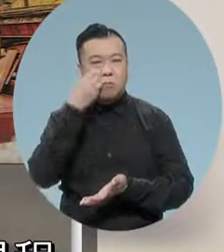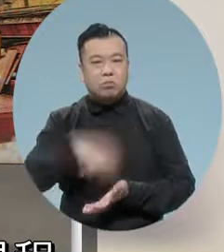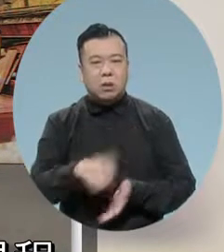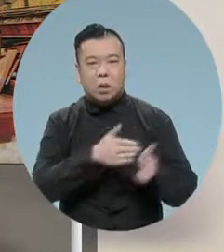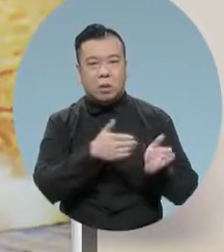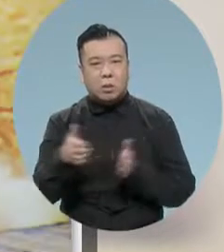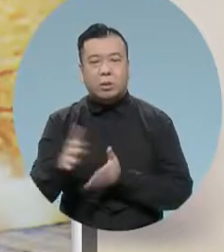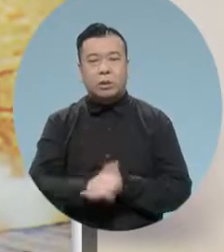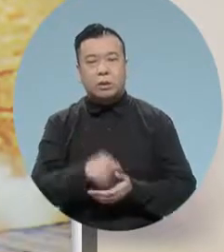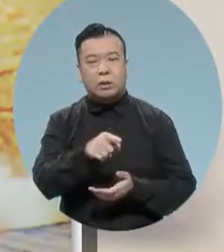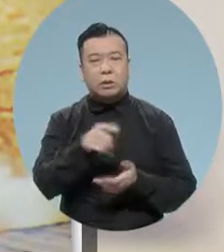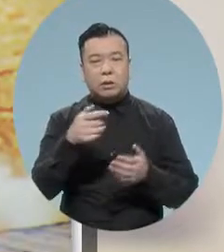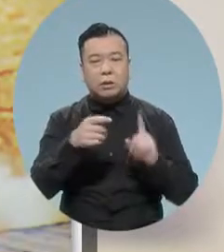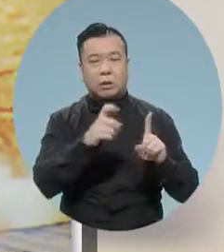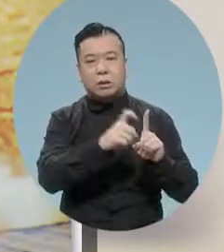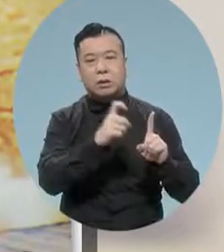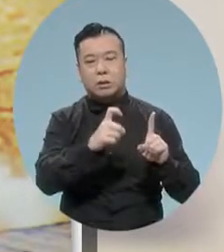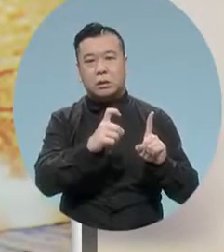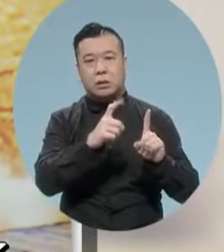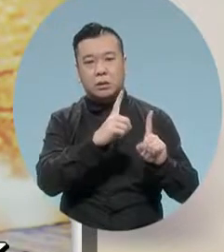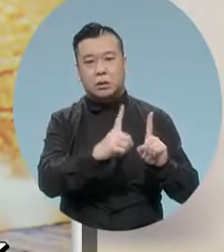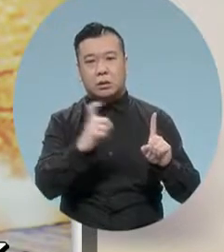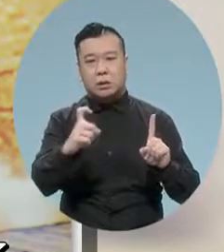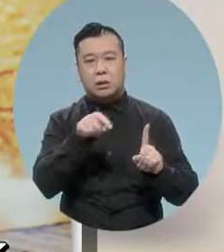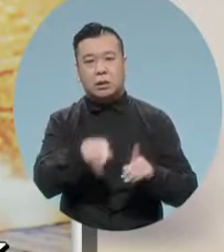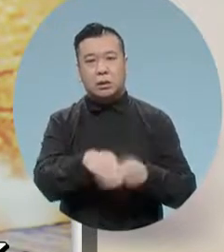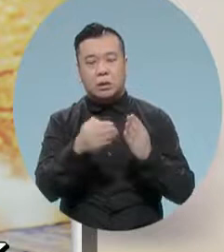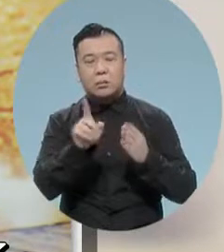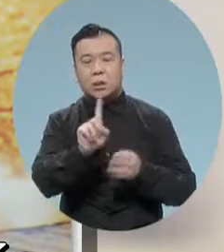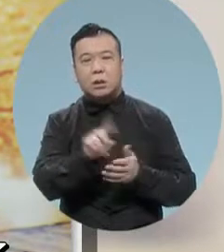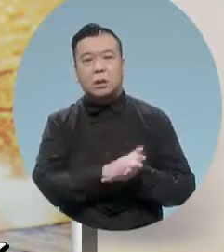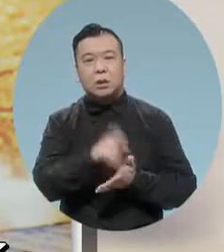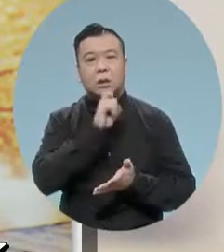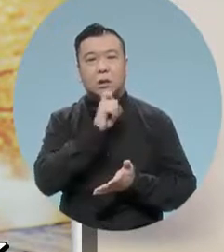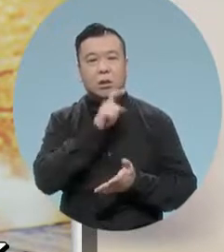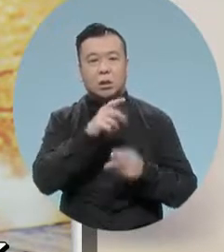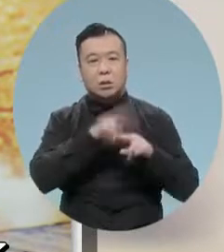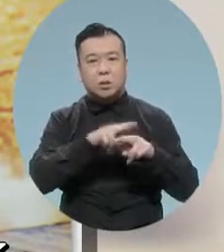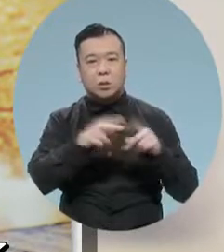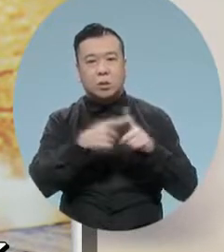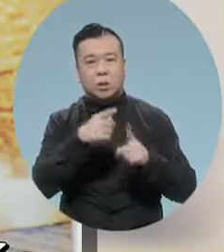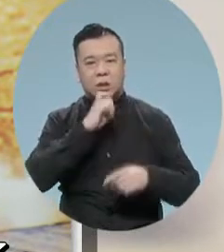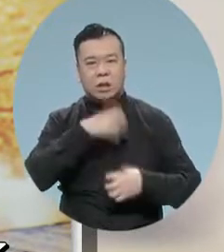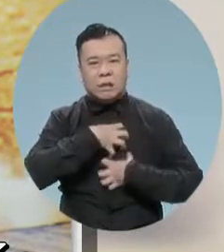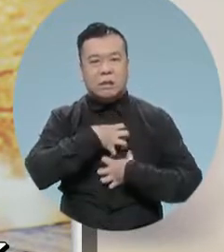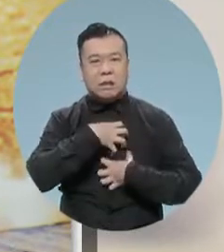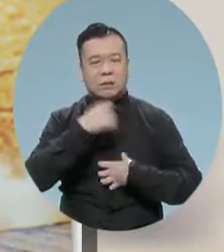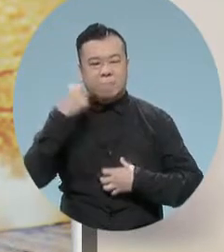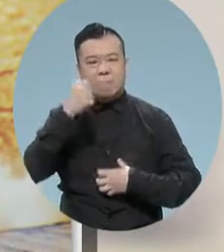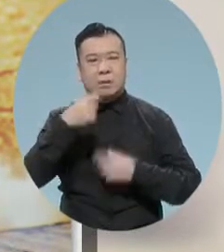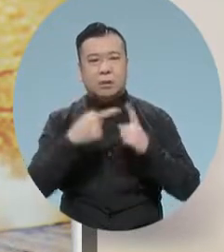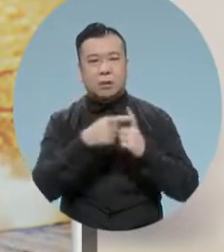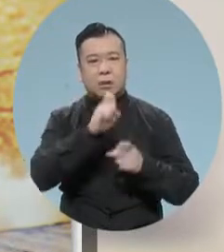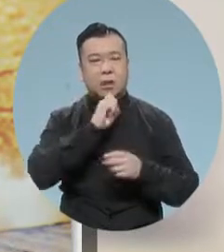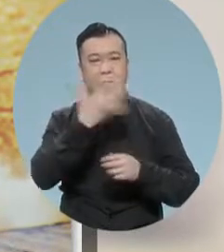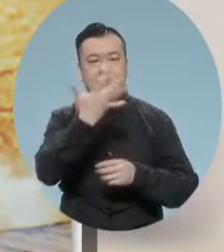程。到了1919年，就产生了一个中国人民的激动的日子，就是五